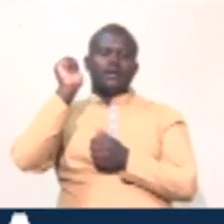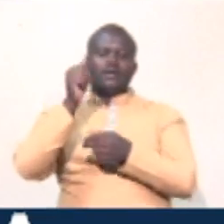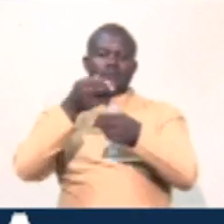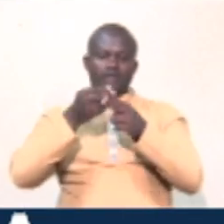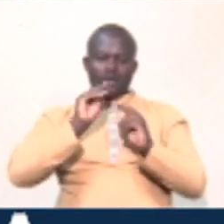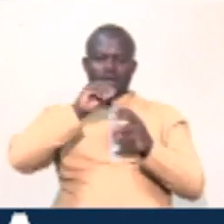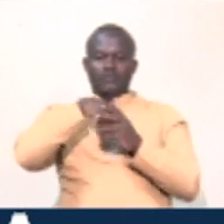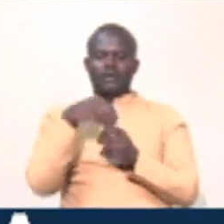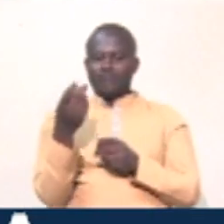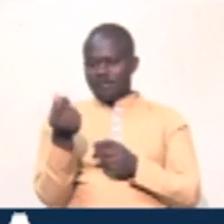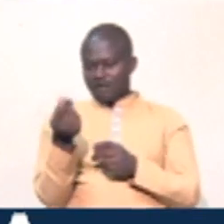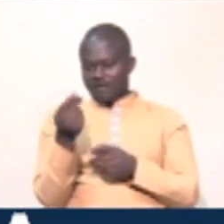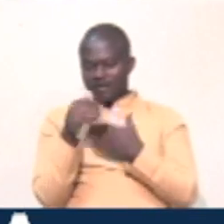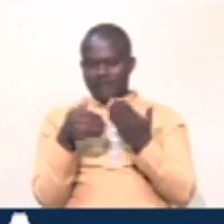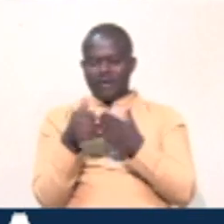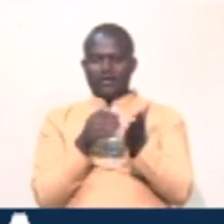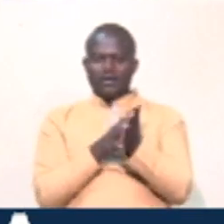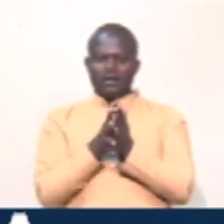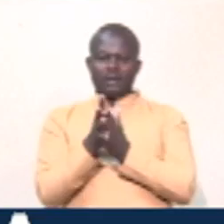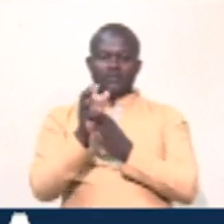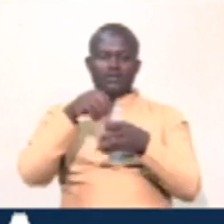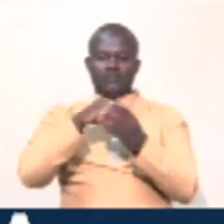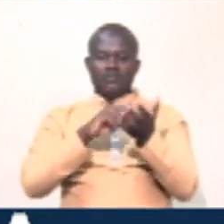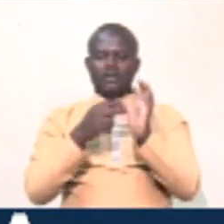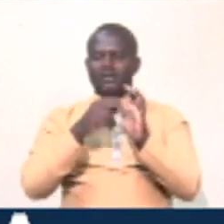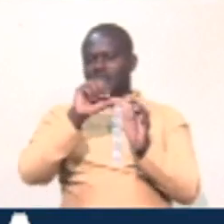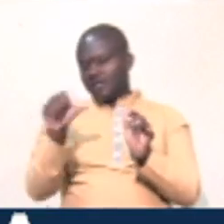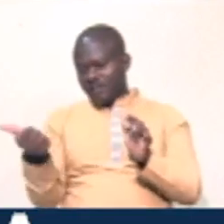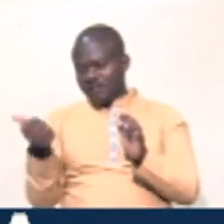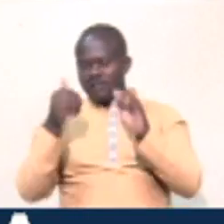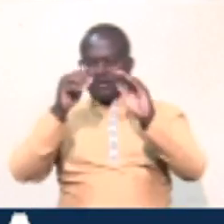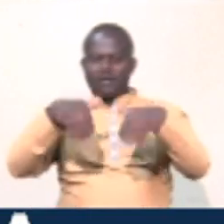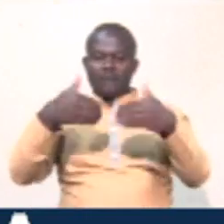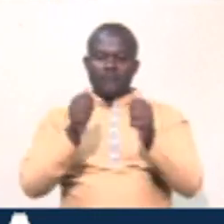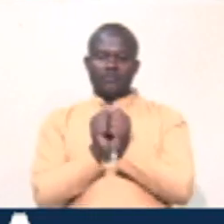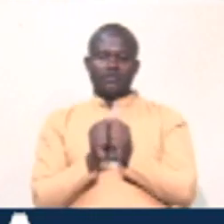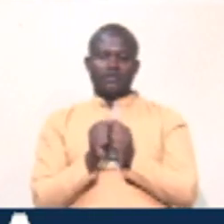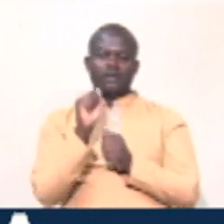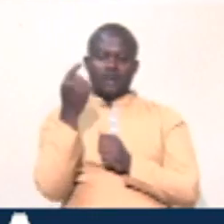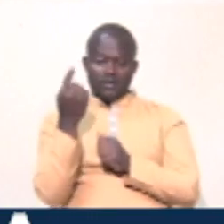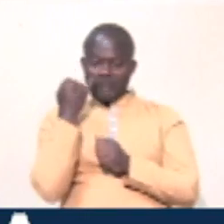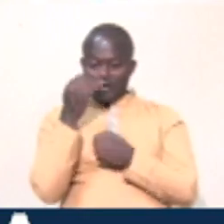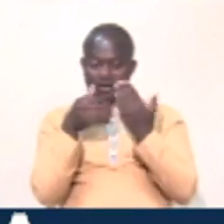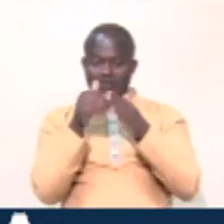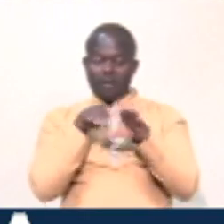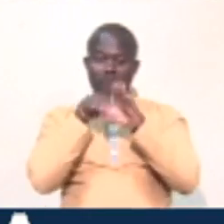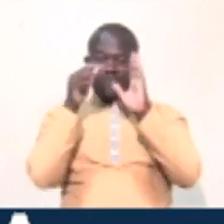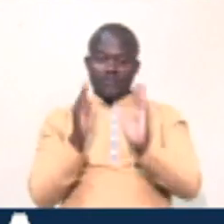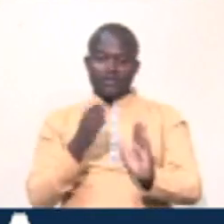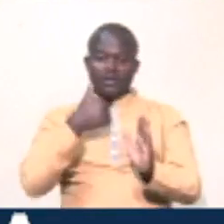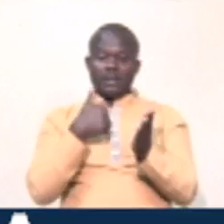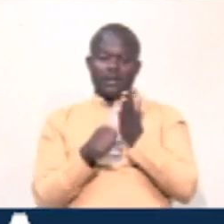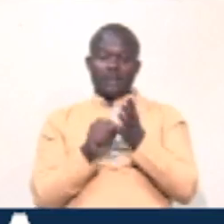Ndigurizamo amafaranga nkayashora mu mishinga yindi y'ubuhinzi. Icya mbere, iyo umunyamuryango agize